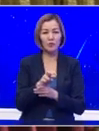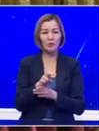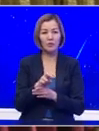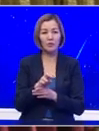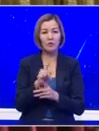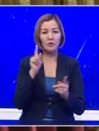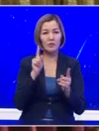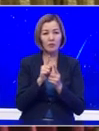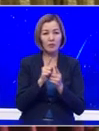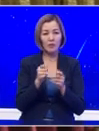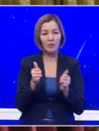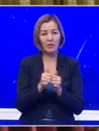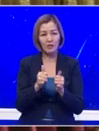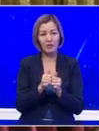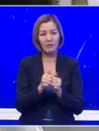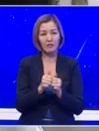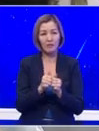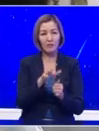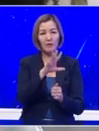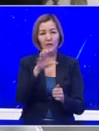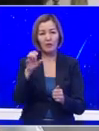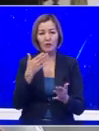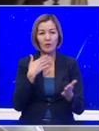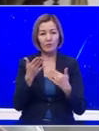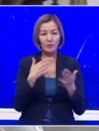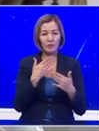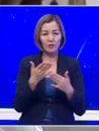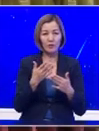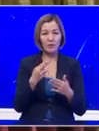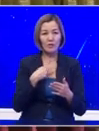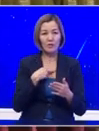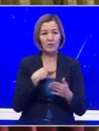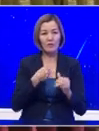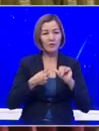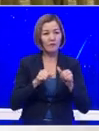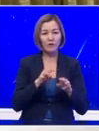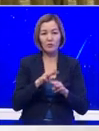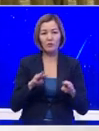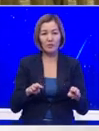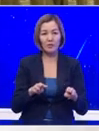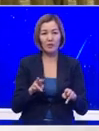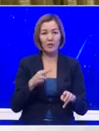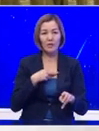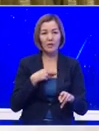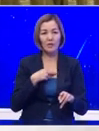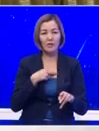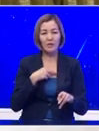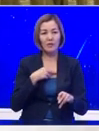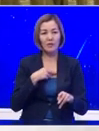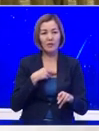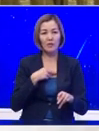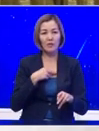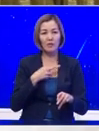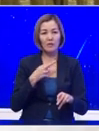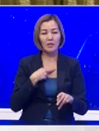вам, сижу рядом с вами, фотографируюсь, общаюсь. Я же не вечный министр. Сегодня министр, завтра не министр. Но я